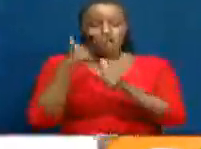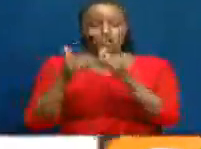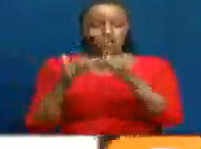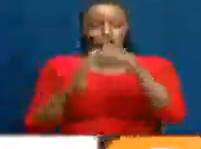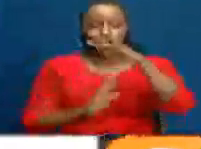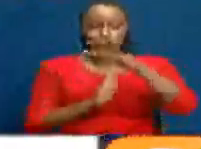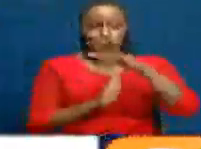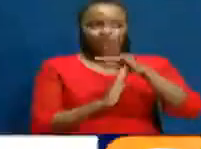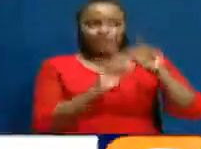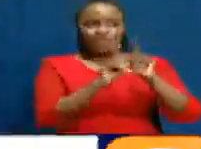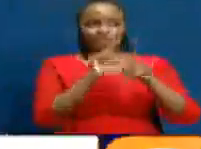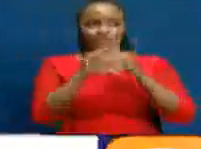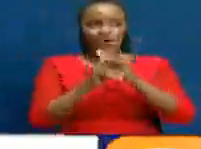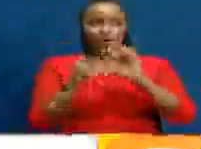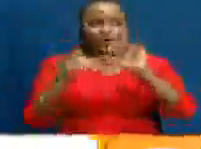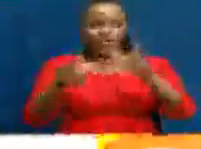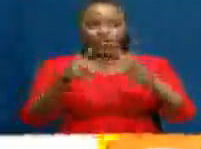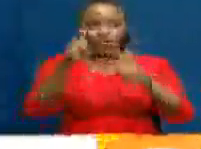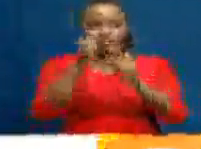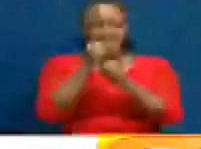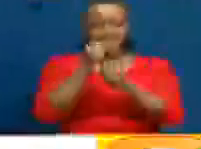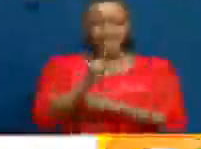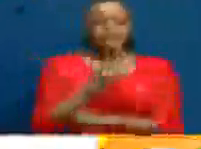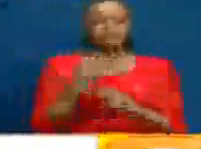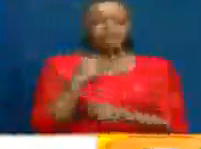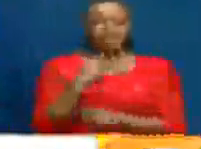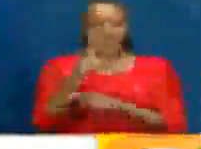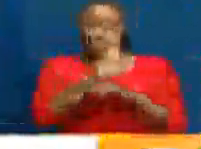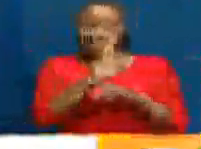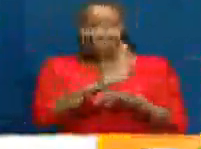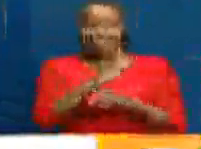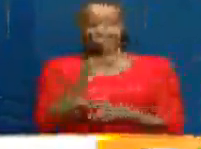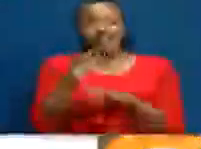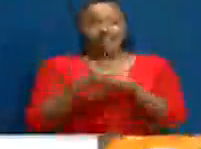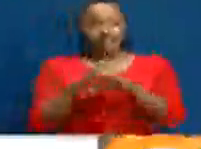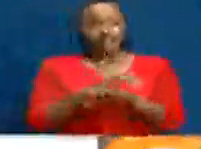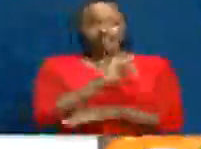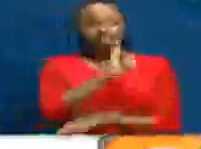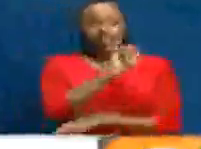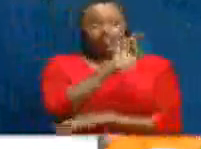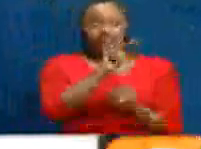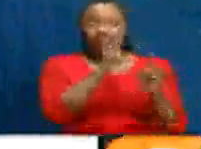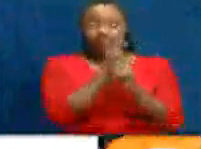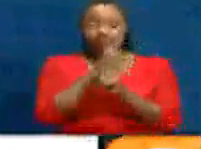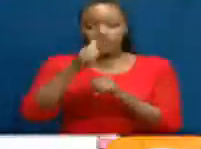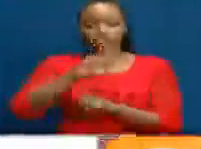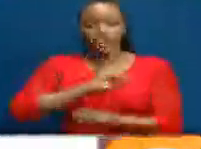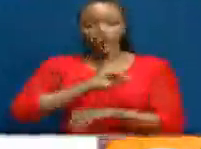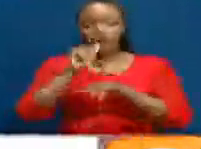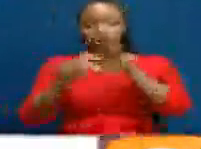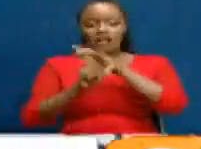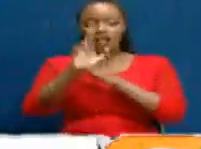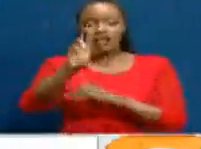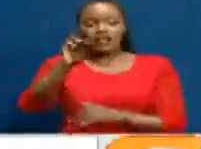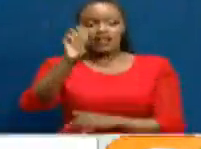kwa stesheni zinazopeperusha matangazo kwa lugha ya Kikuyu. Na Inooro FM ni moja kati ya stesheni zinazomilikiwa na kampuni ya